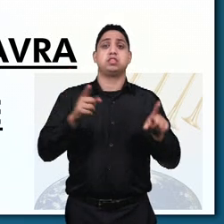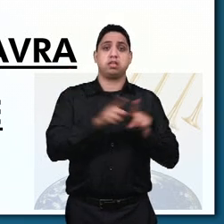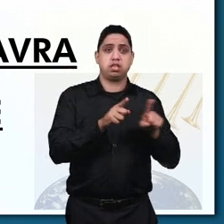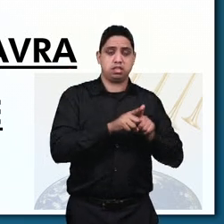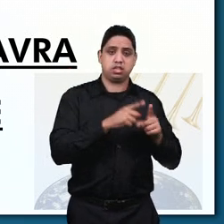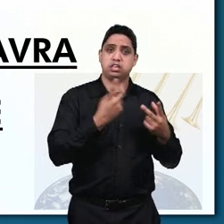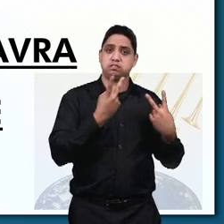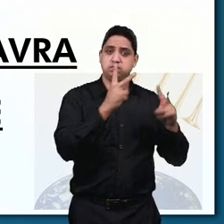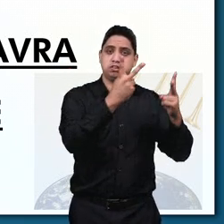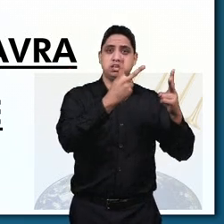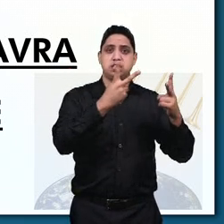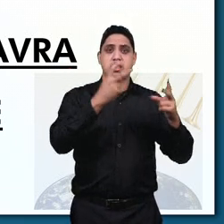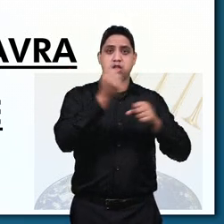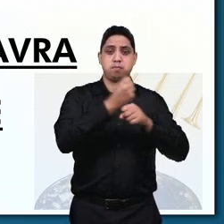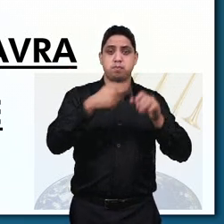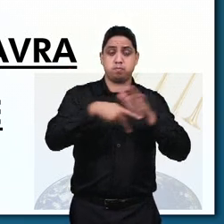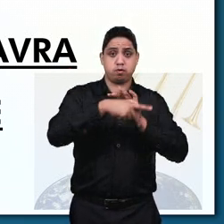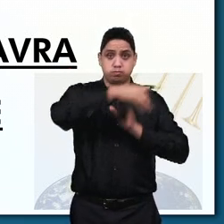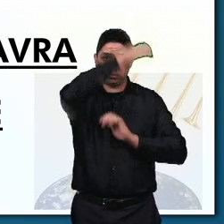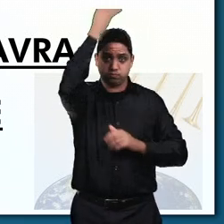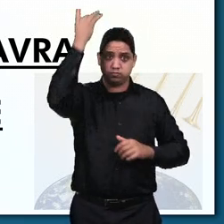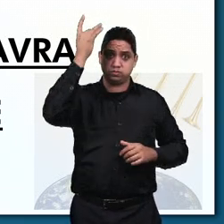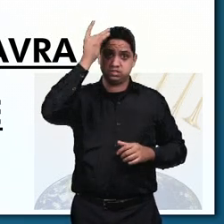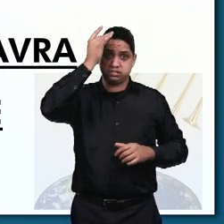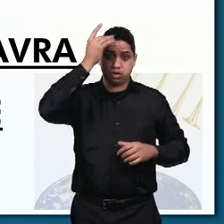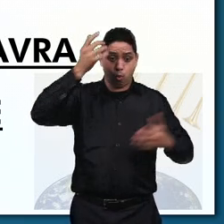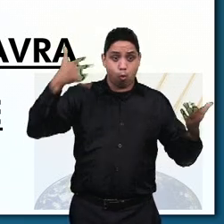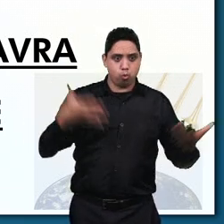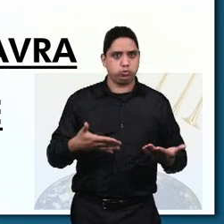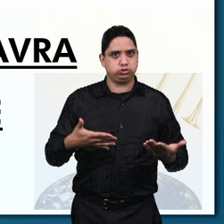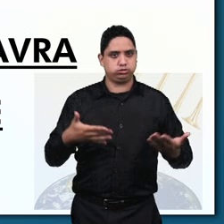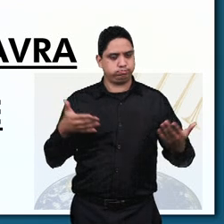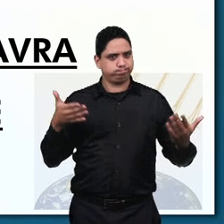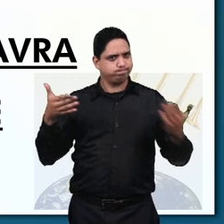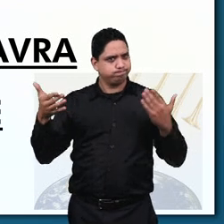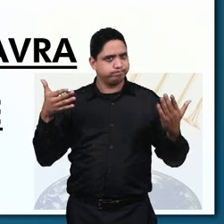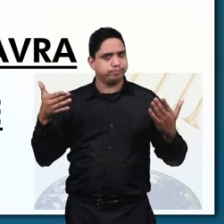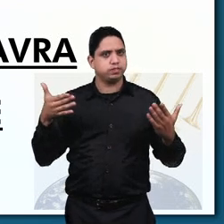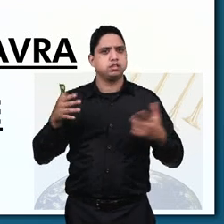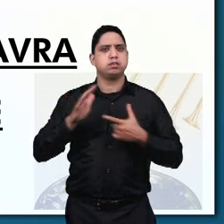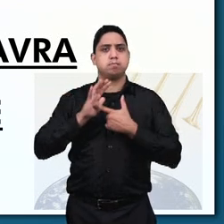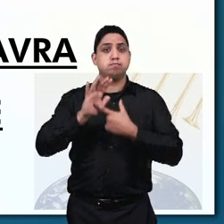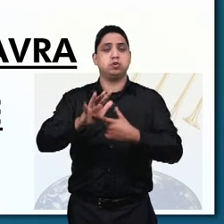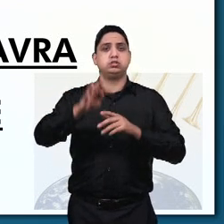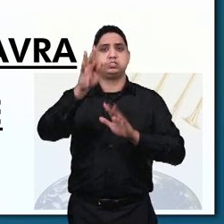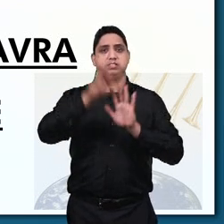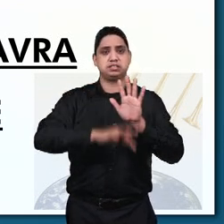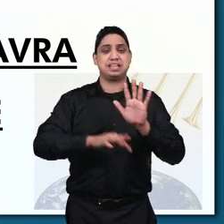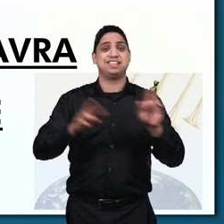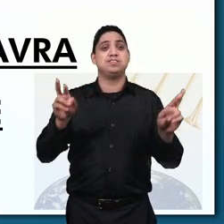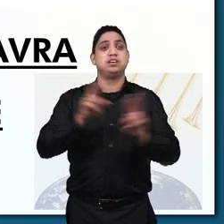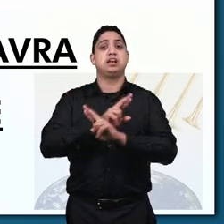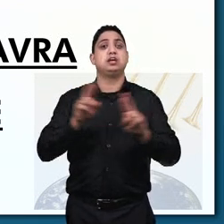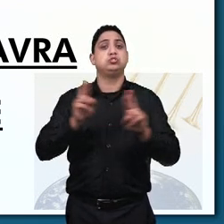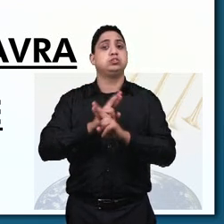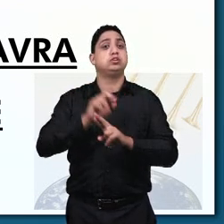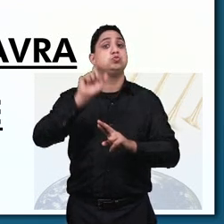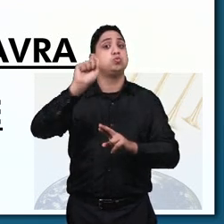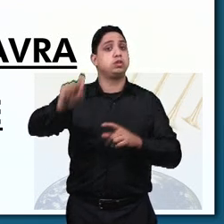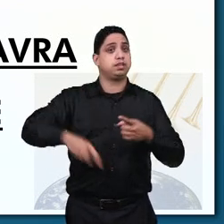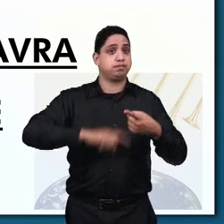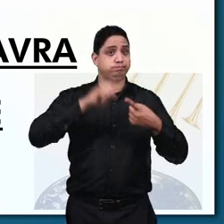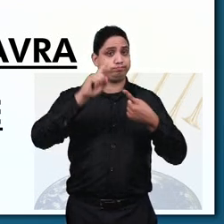Saint-Esprit en nos jours. Citez les textes qui sont liés à obéissance,